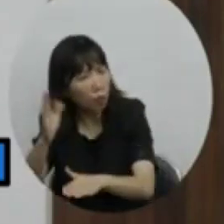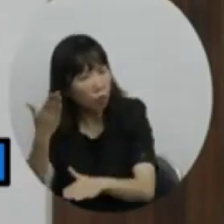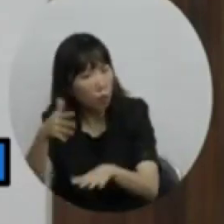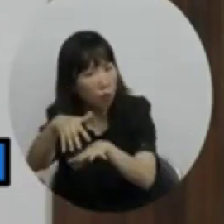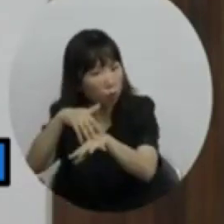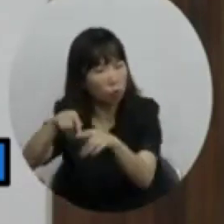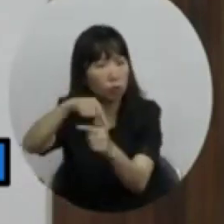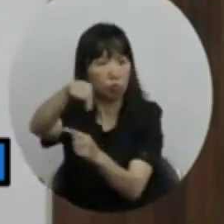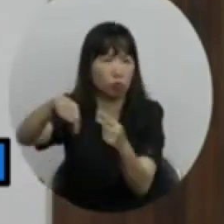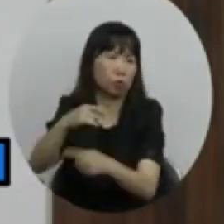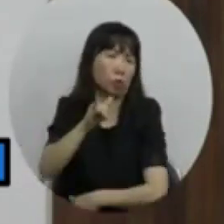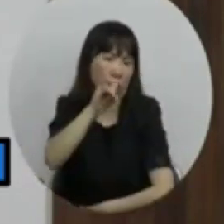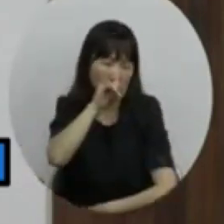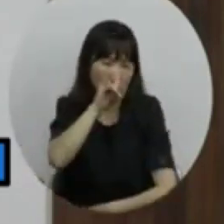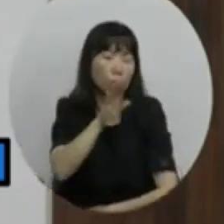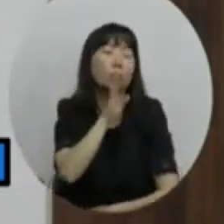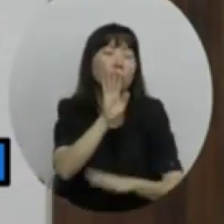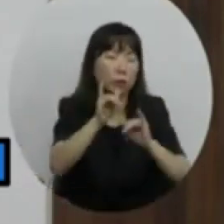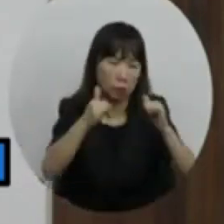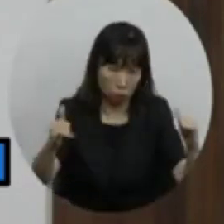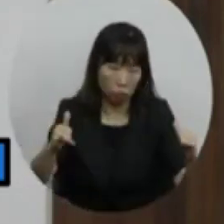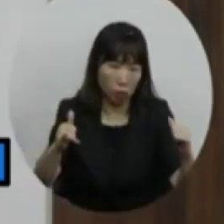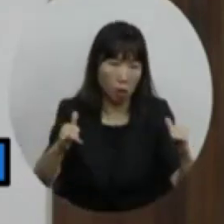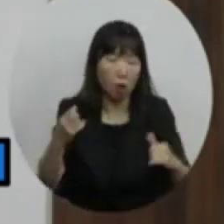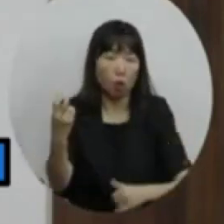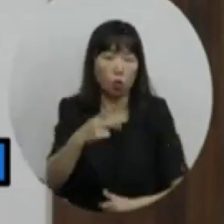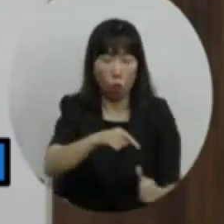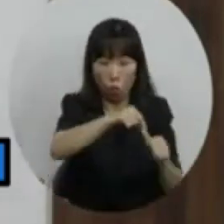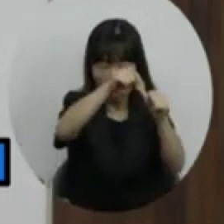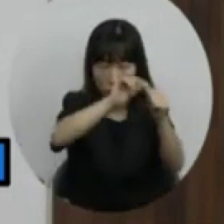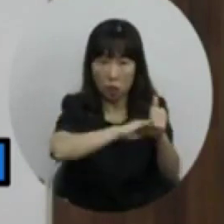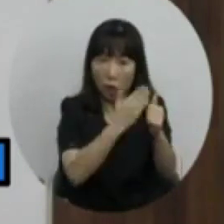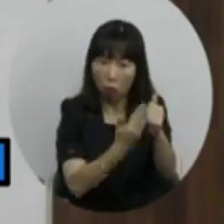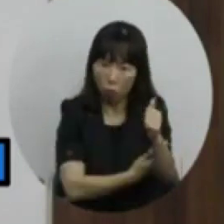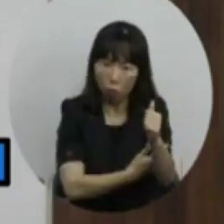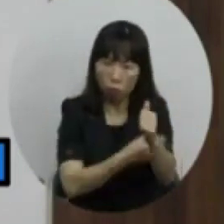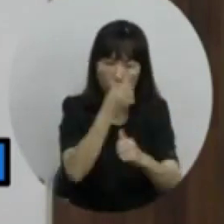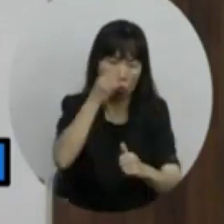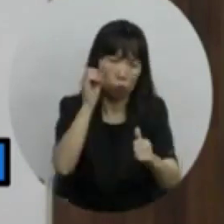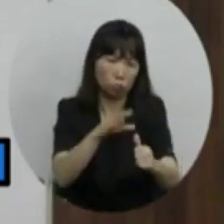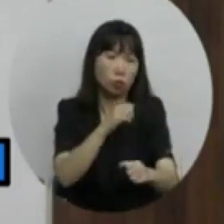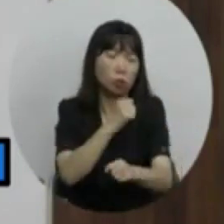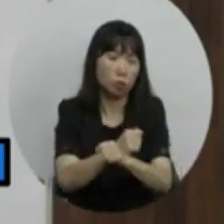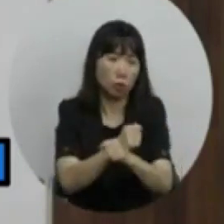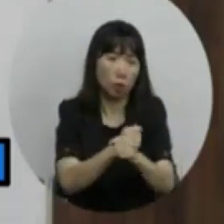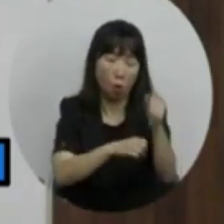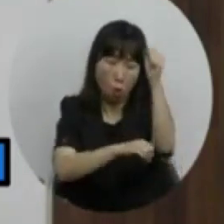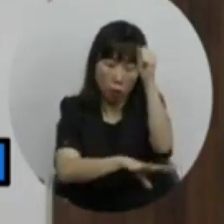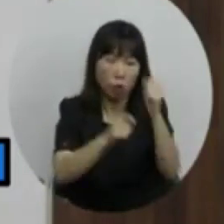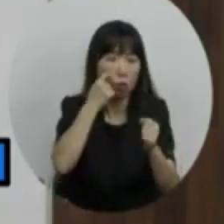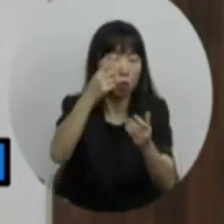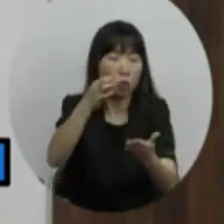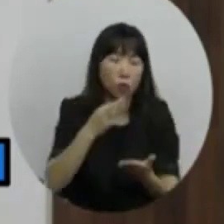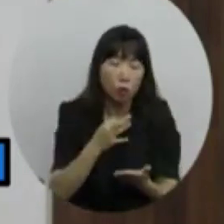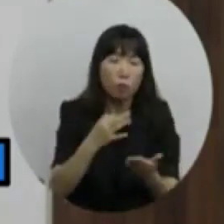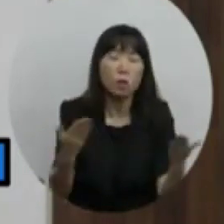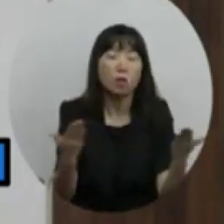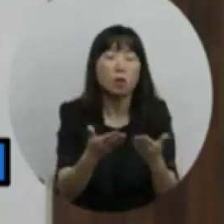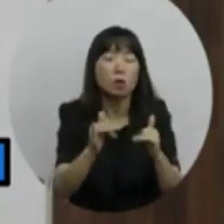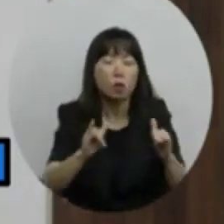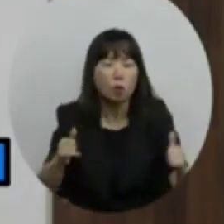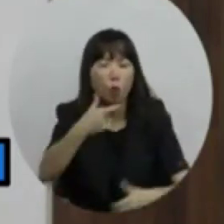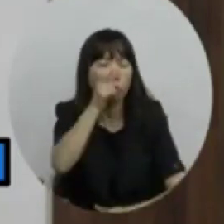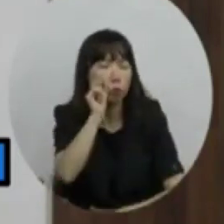실무자, 인사권자 간 모든 사전협의 절차를 약간 무시하고 기준 인건비와 인력 부족 등을